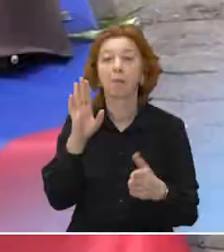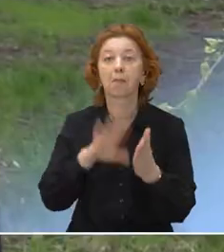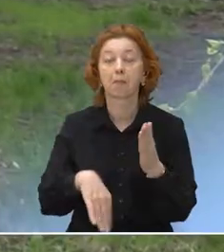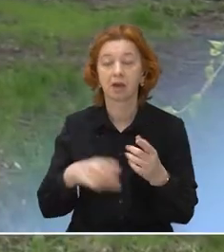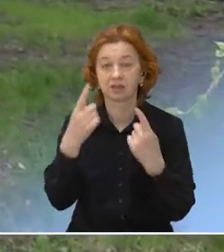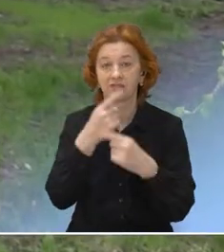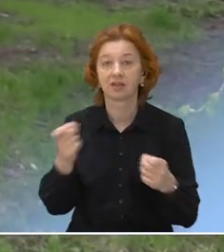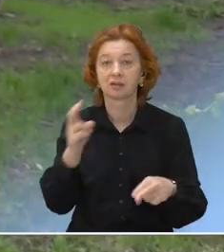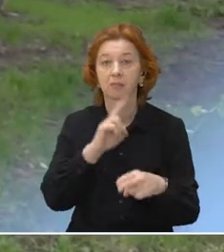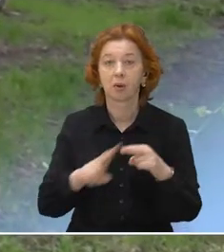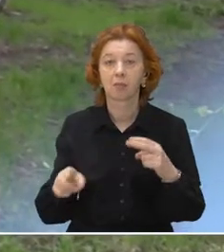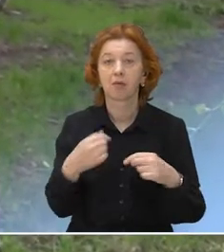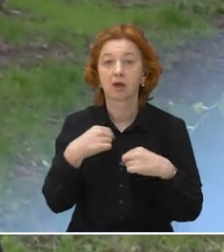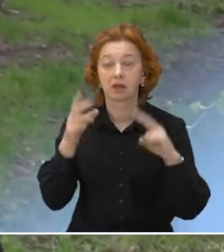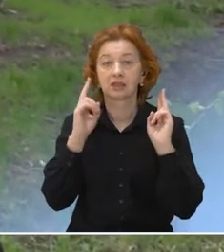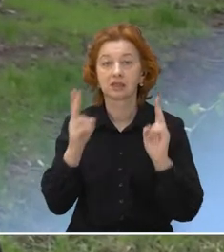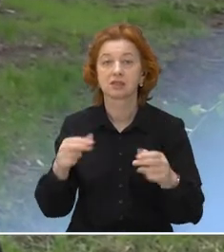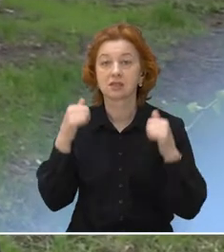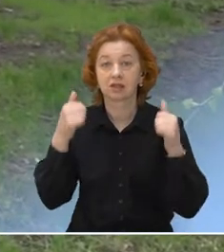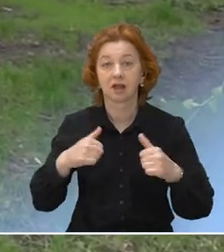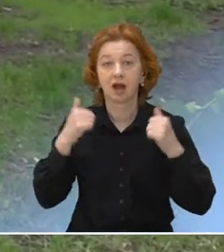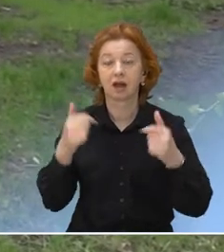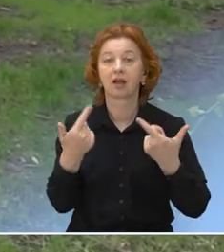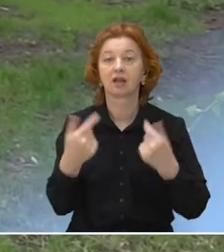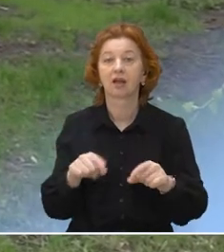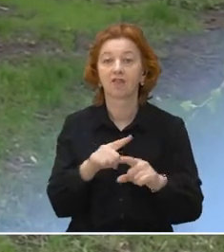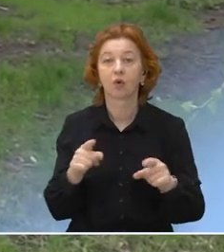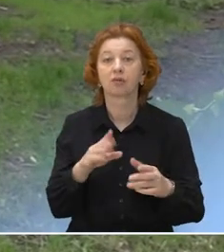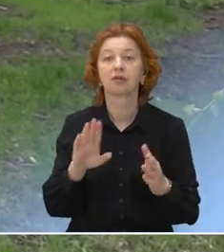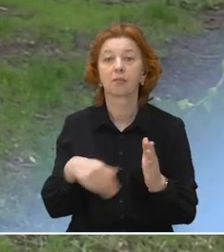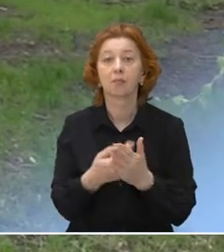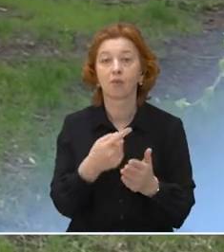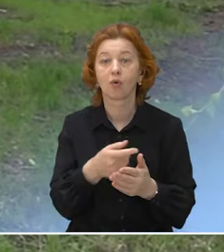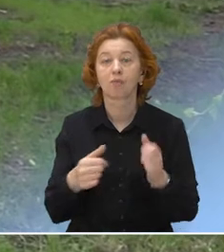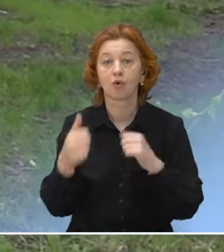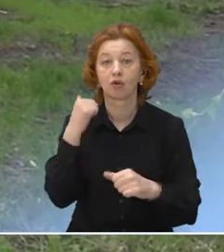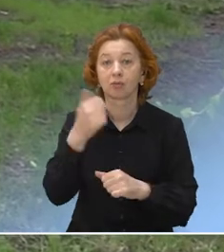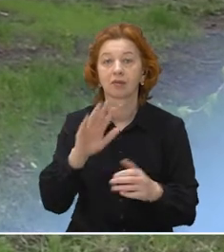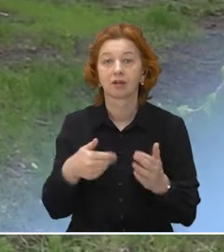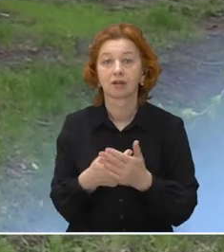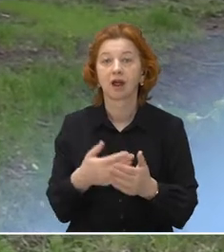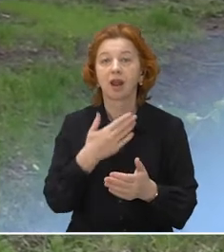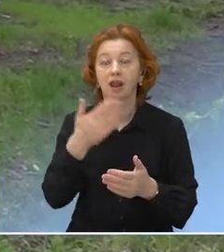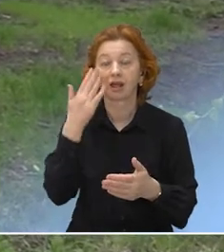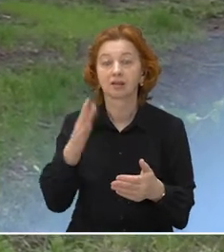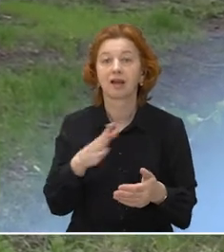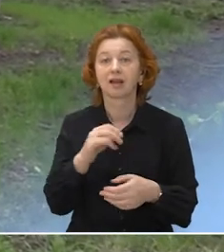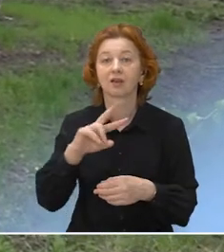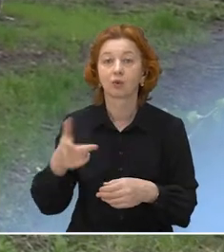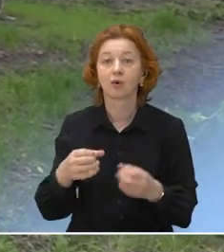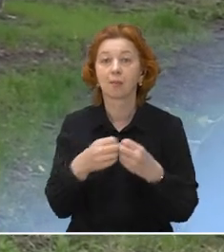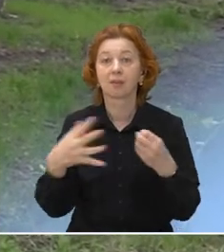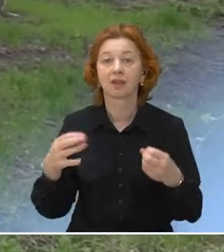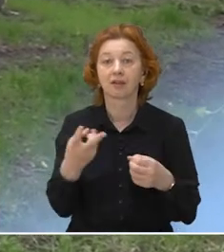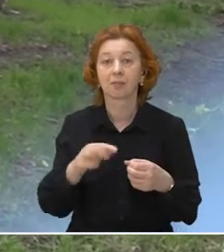вести пропавший. Вот мы не знали, как бы, где он и что. И вот как бы неожиданно в прошлом году, это было лето, июль